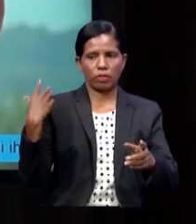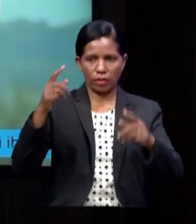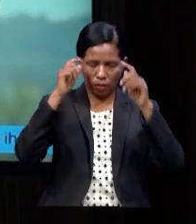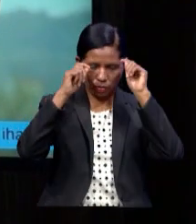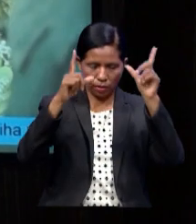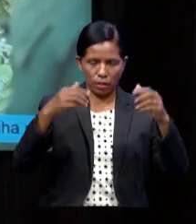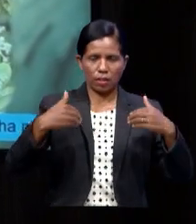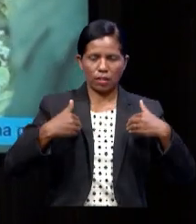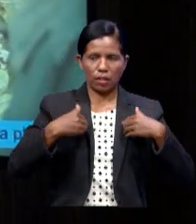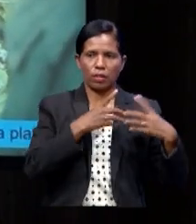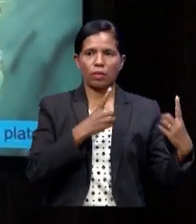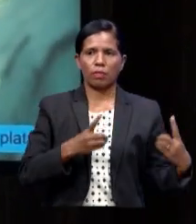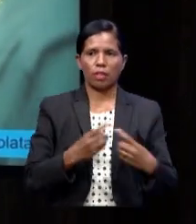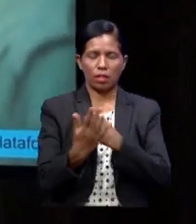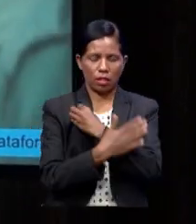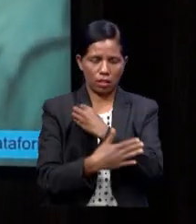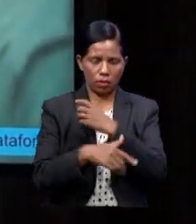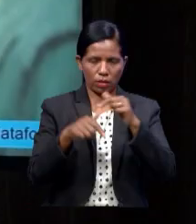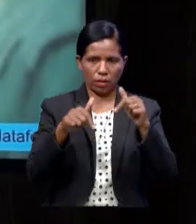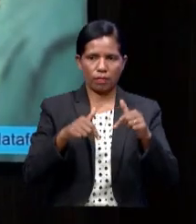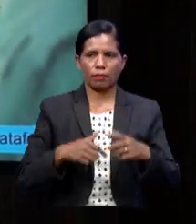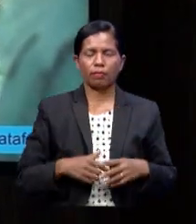kria Doming e Rai Danem.